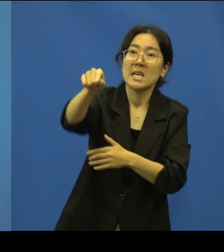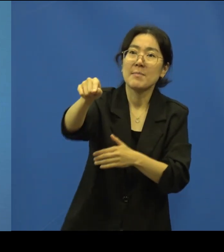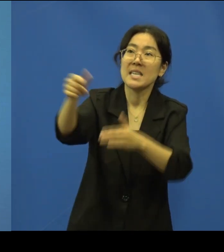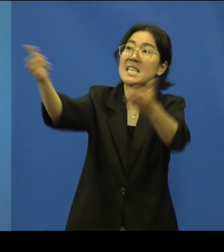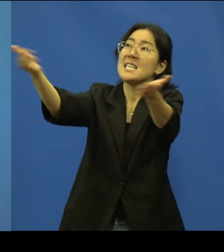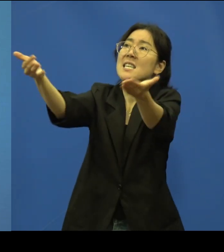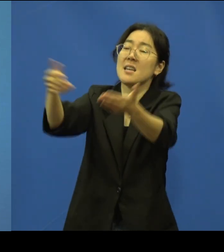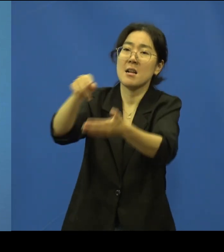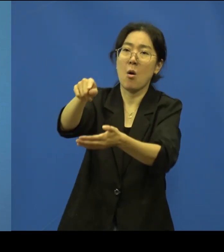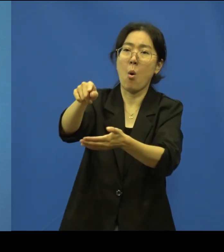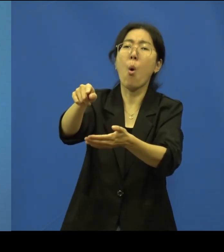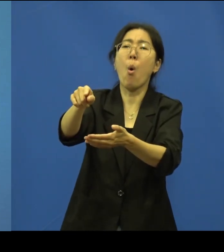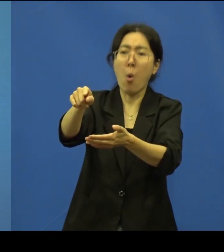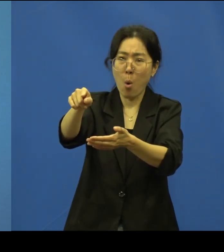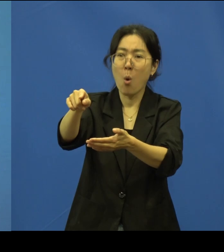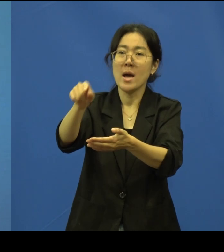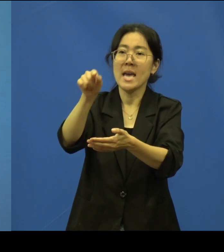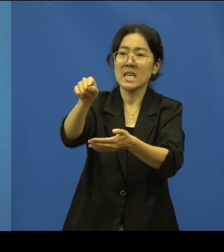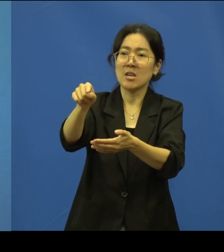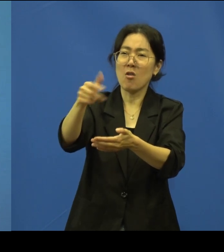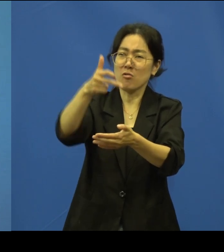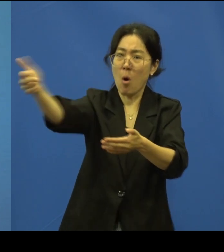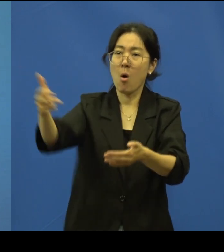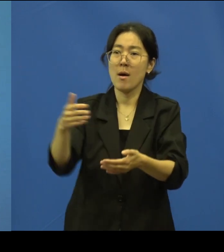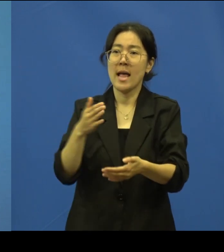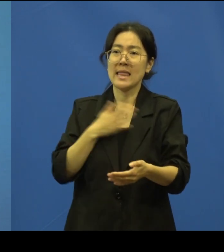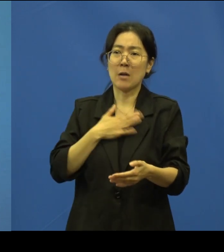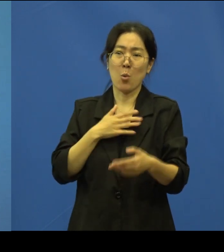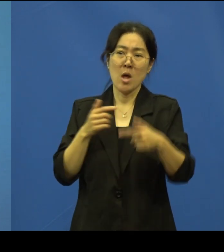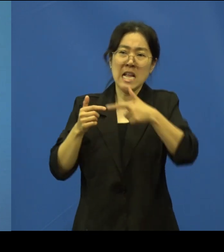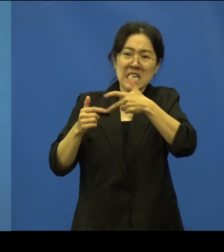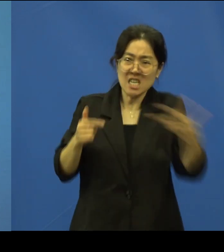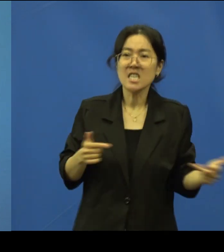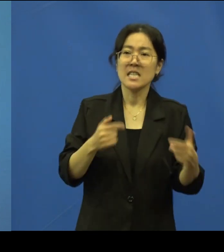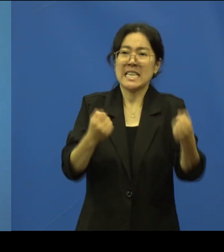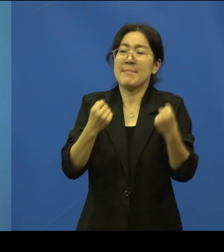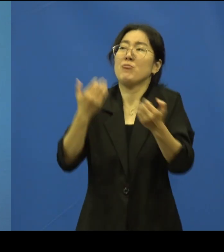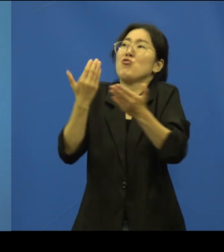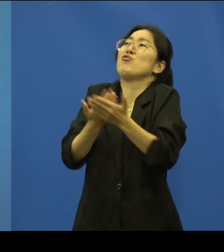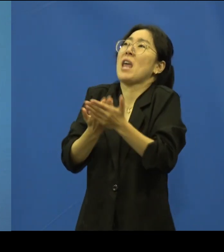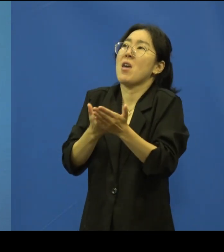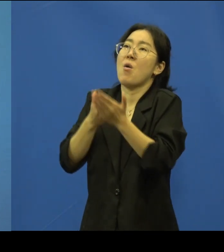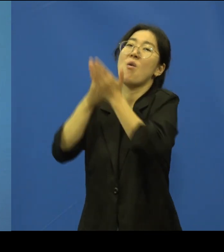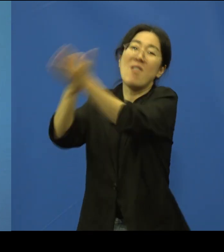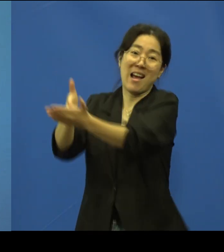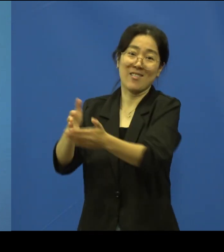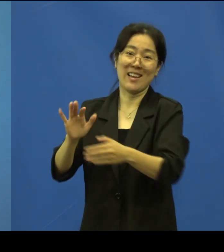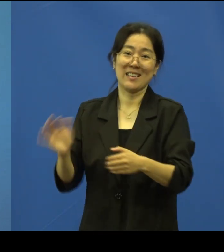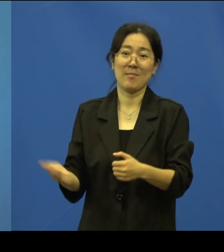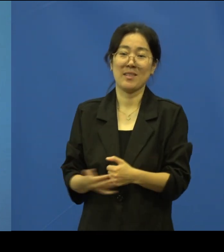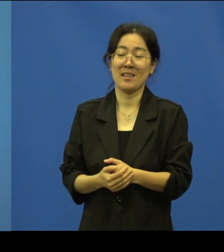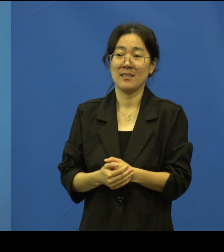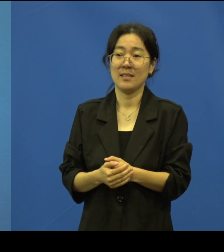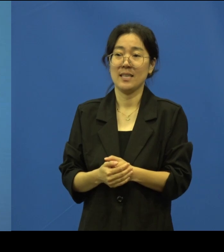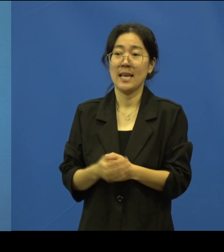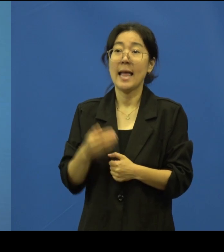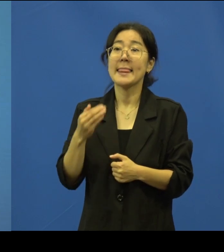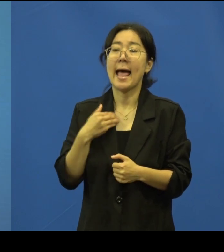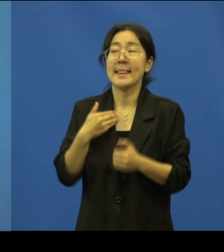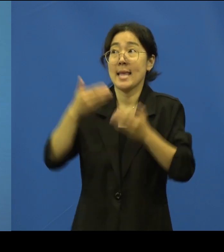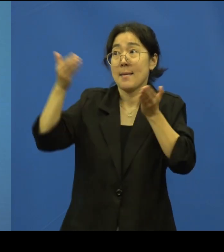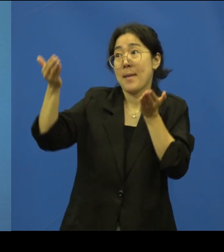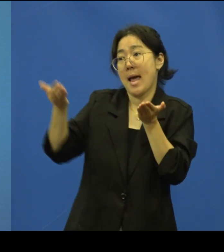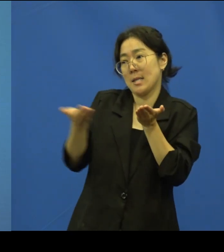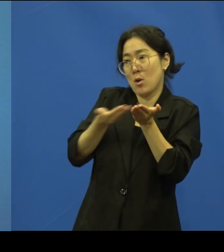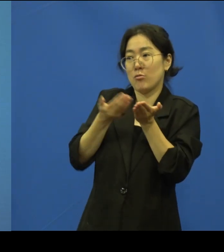문제와 상황을 이길 힘과 능력을 주시옵소서, 믿음을 주시옵소서, 이렇게 기도하는 거죠. 여러분, 하나님 앞에